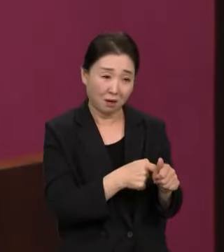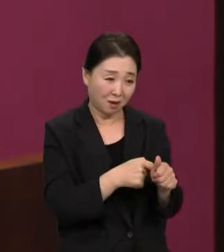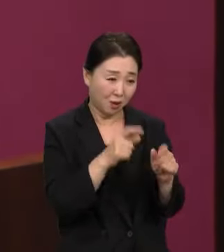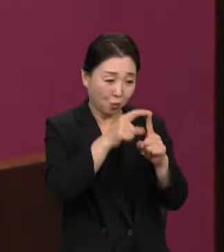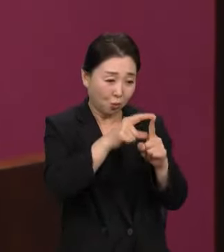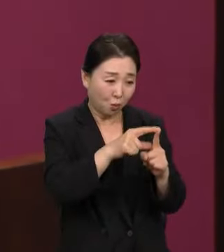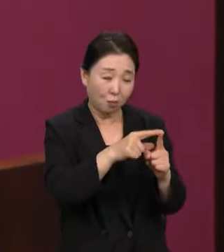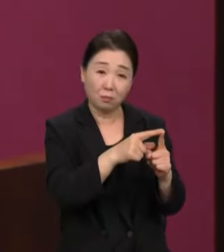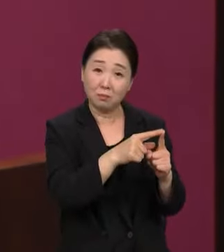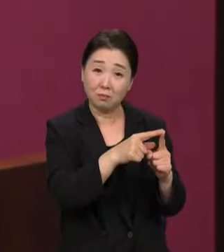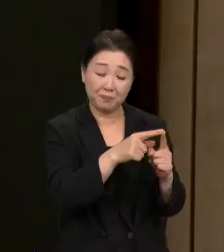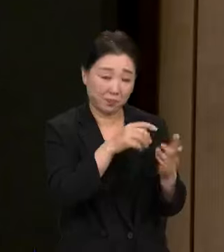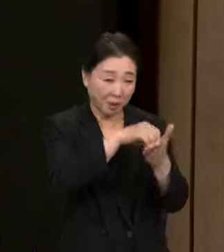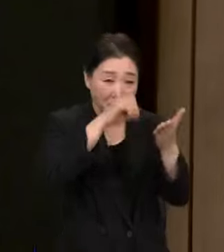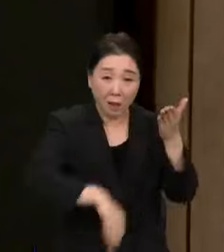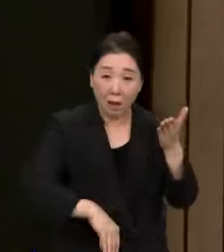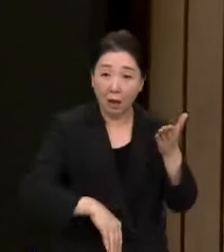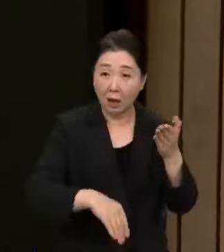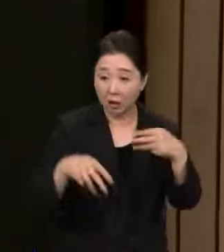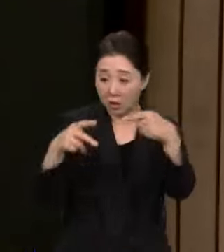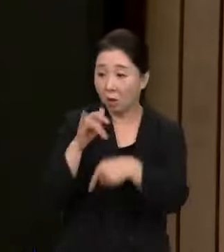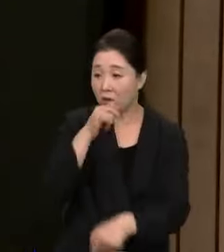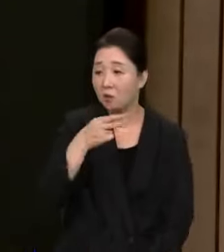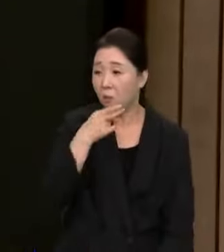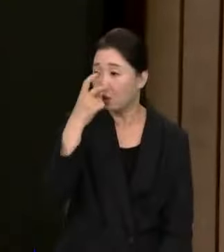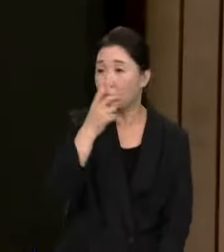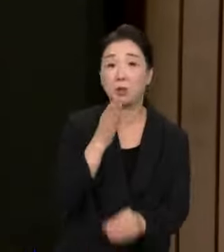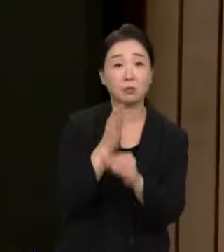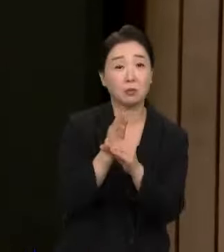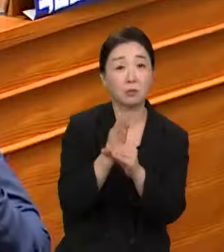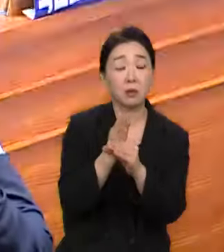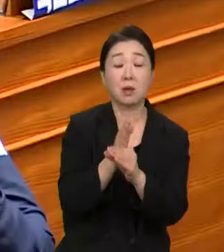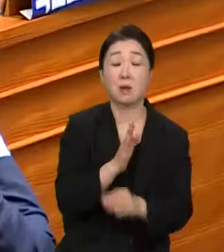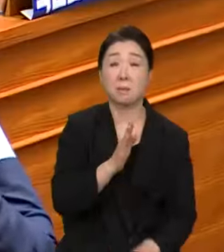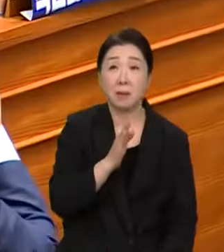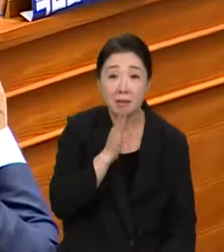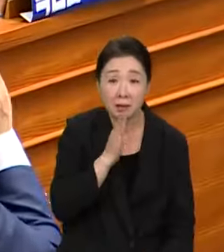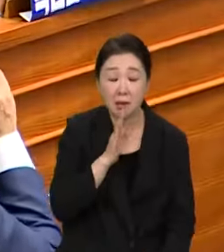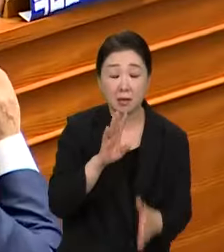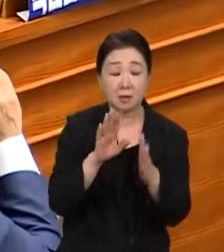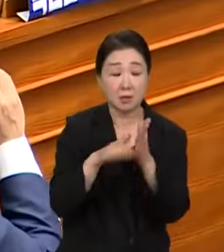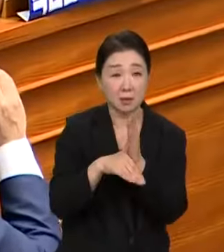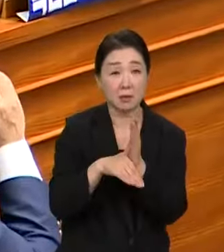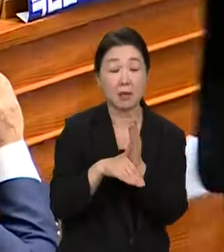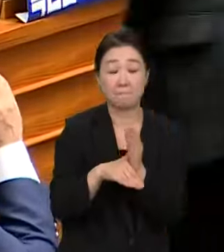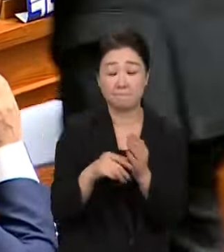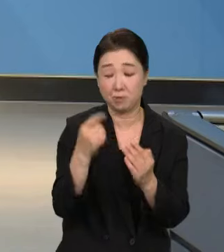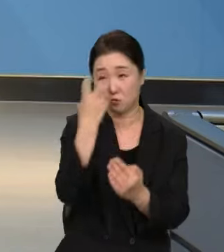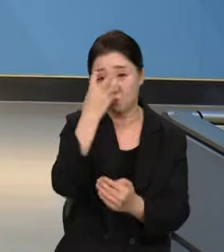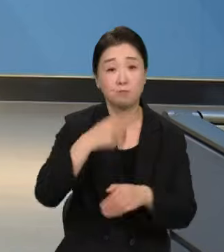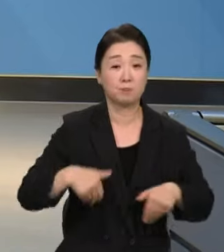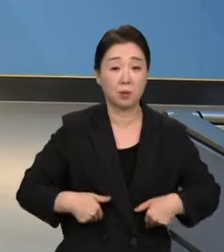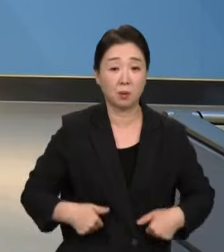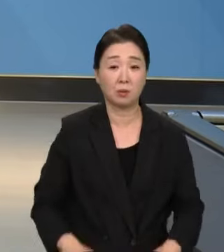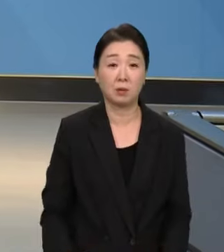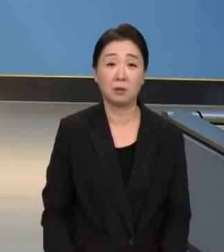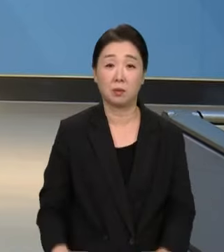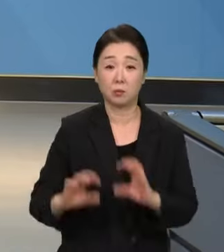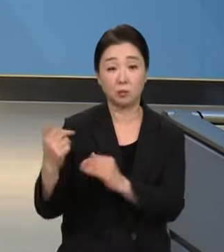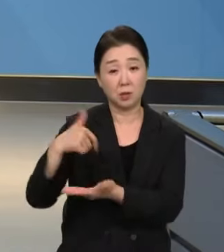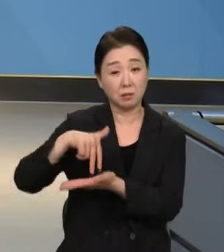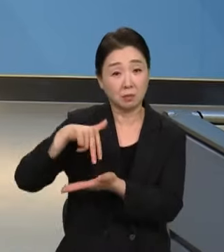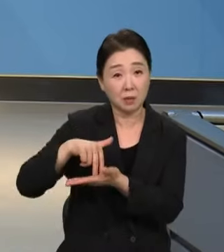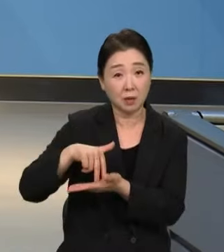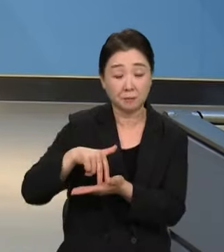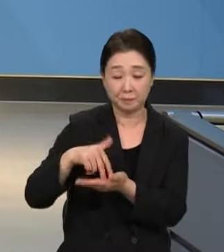협의가 있었는지 진상조사에 나선 뒤 사실일 경우 국정조사도 검토하겠다고 밝혔습니다 국민의 힘은